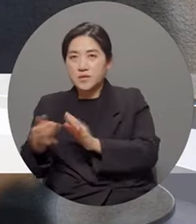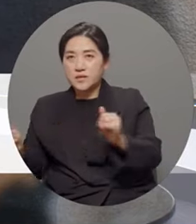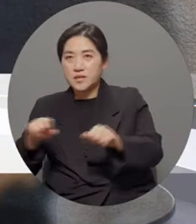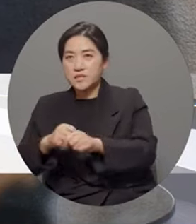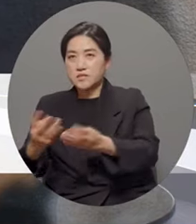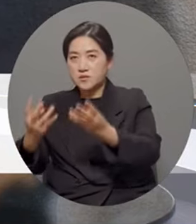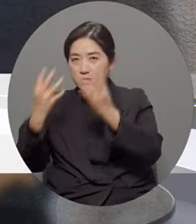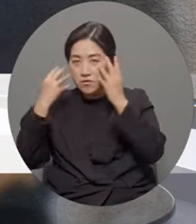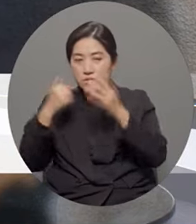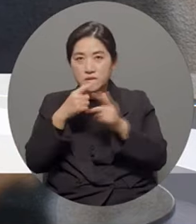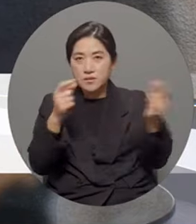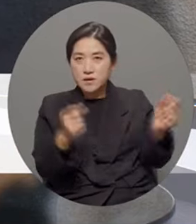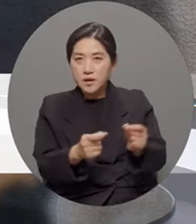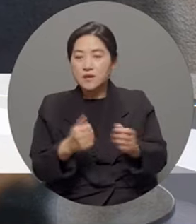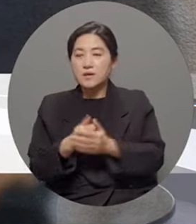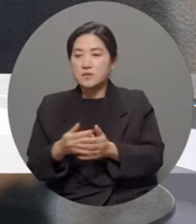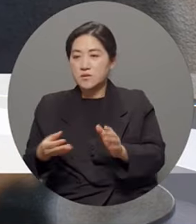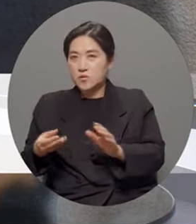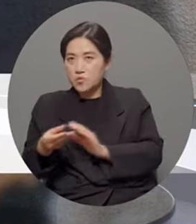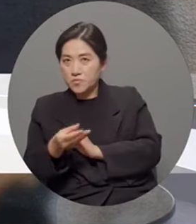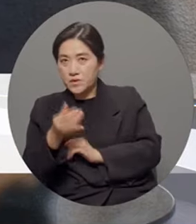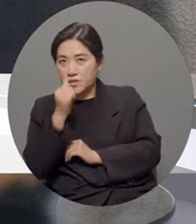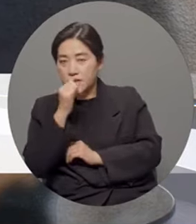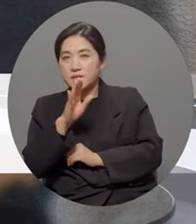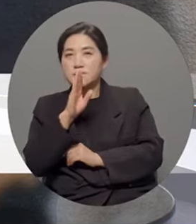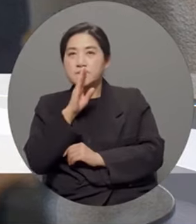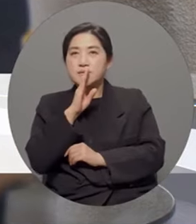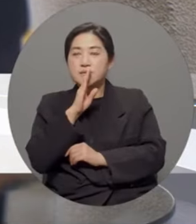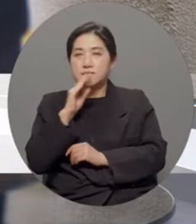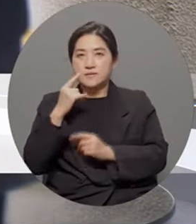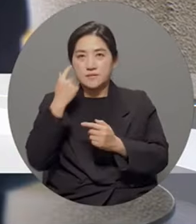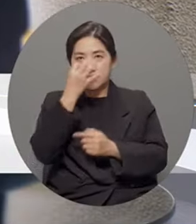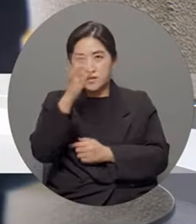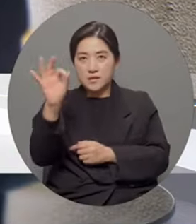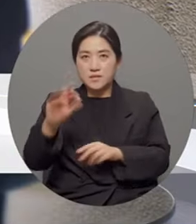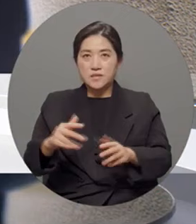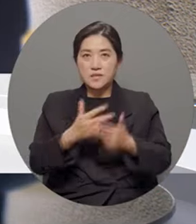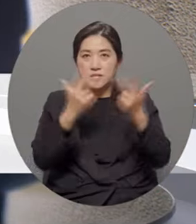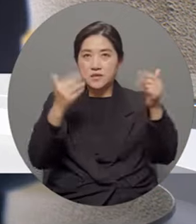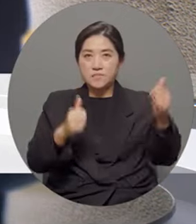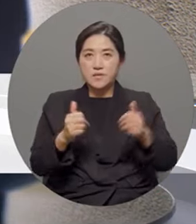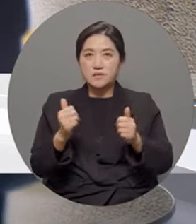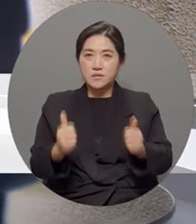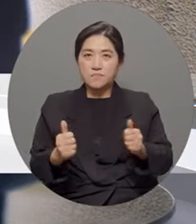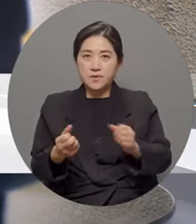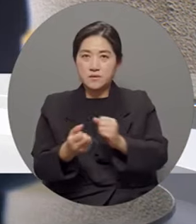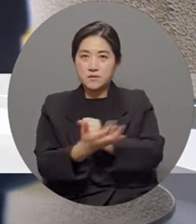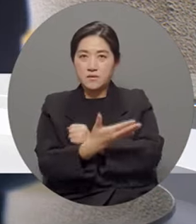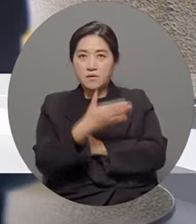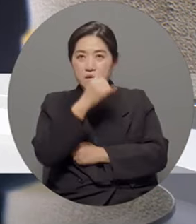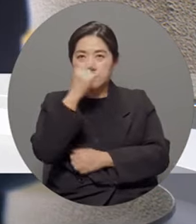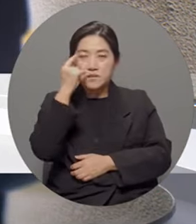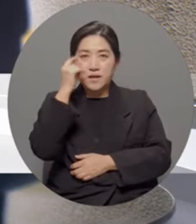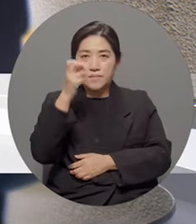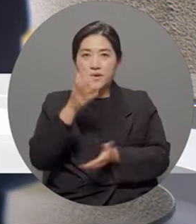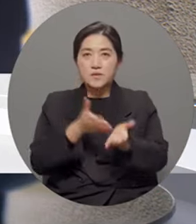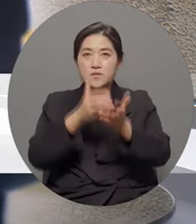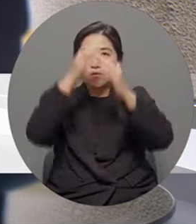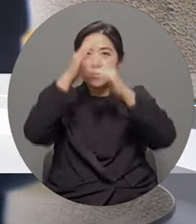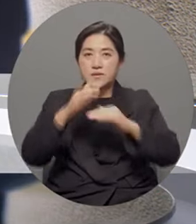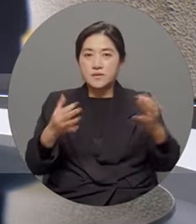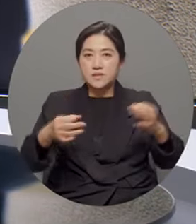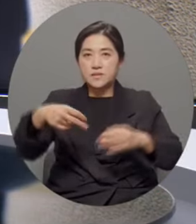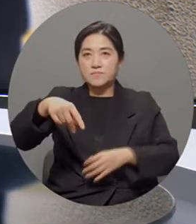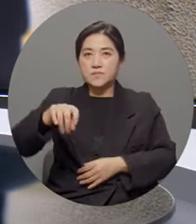이루어졌다는 사실관계를 모두 인정했습니다. 이제 막 시작된 이재명 대표의 재판에도 영향이 있을 것으로 보이는데요. 이